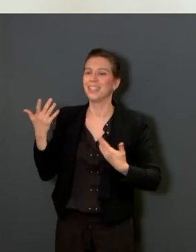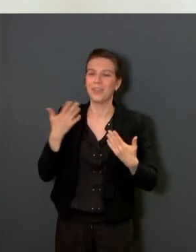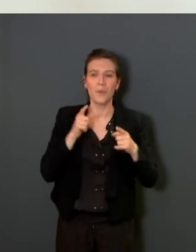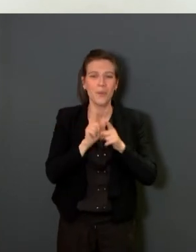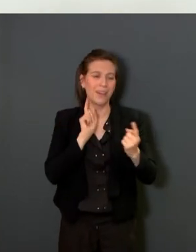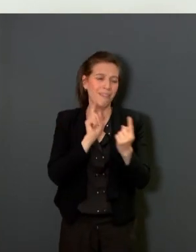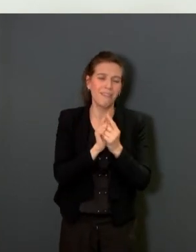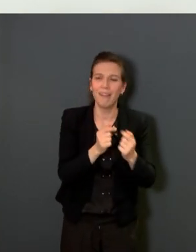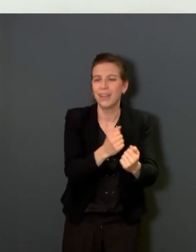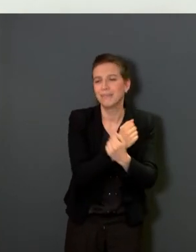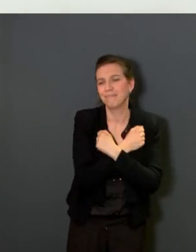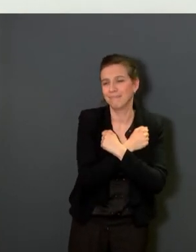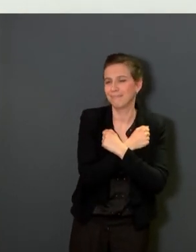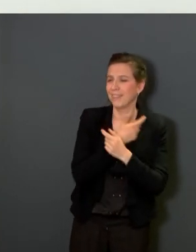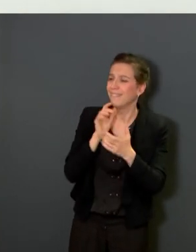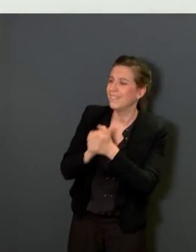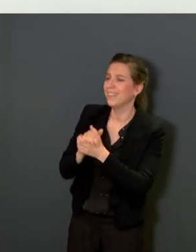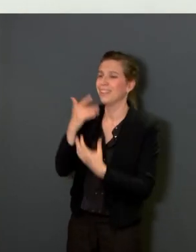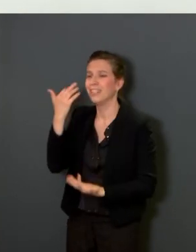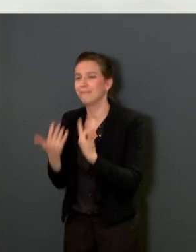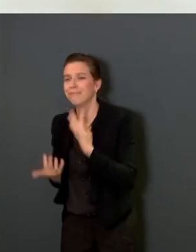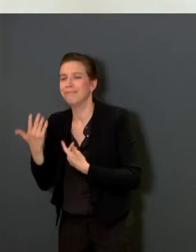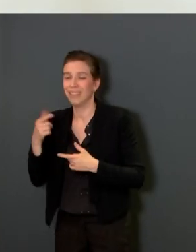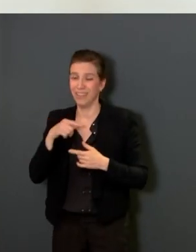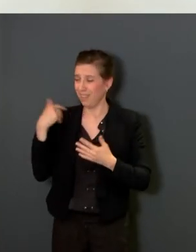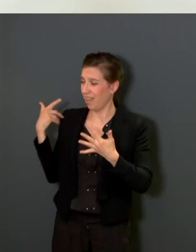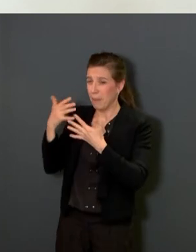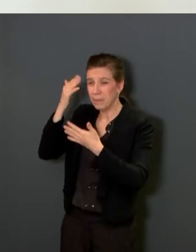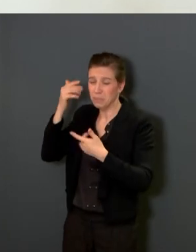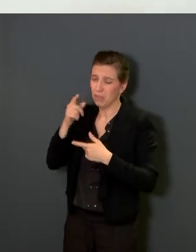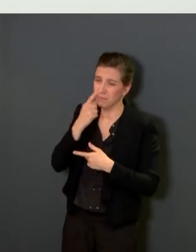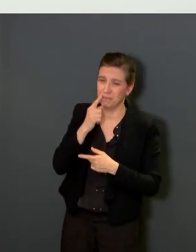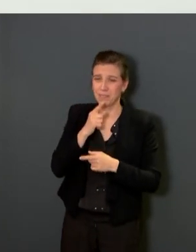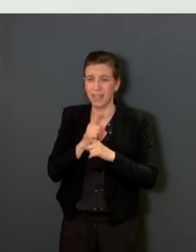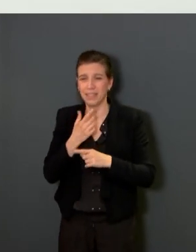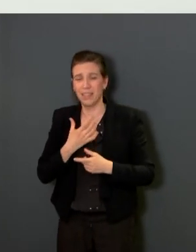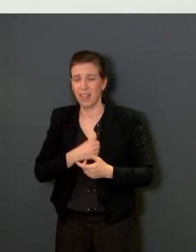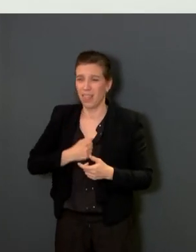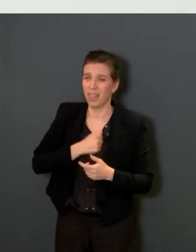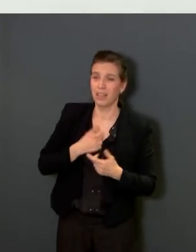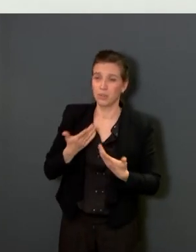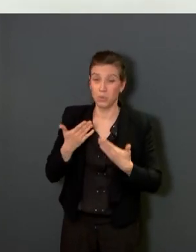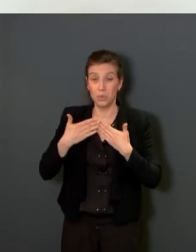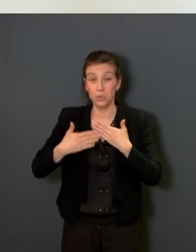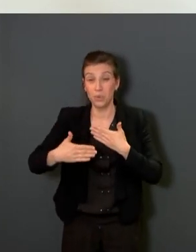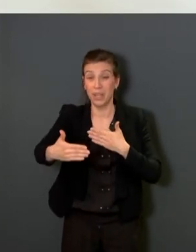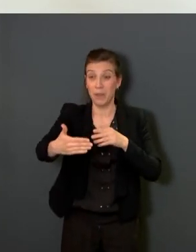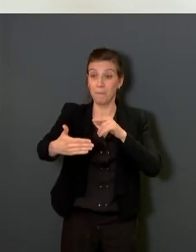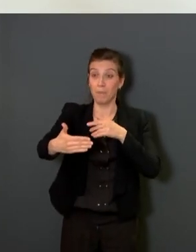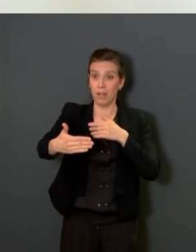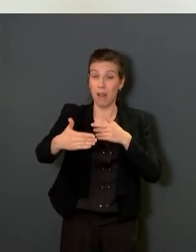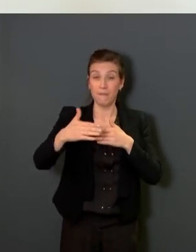elkaar, van vrienden die we soms hebben moeten missen. En dat moment is niet zo ver meer, is niet zo ver meer